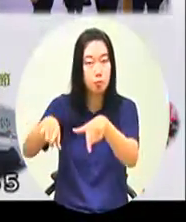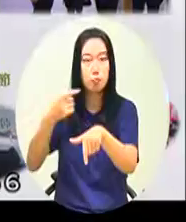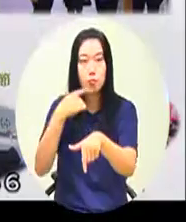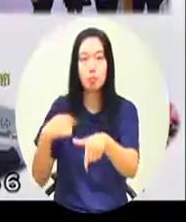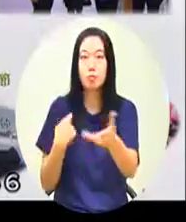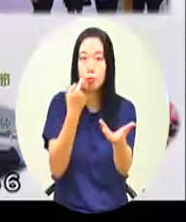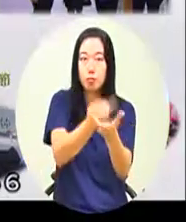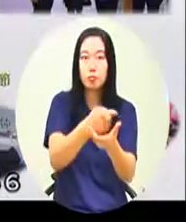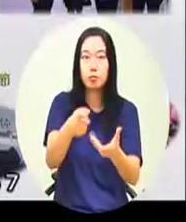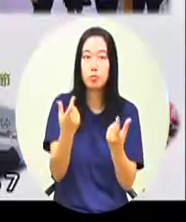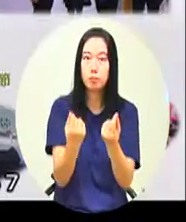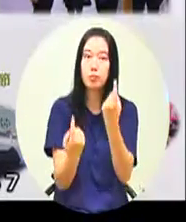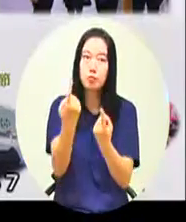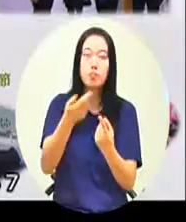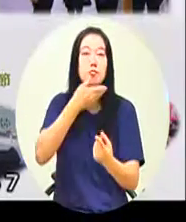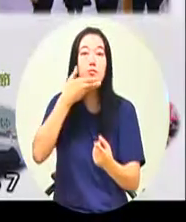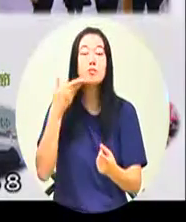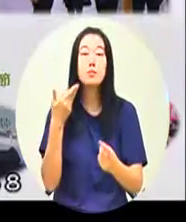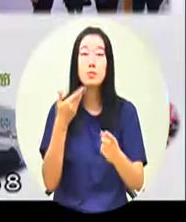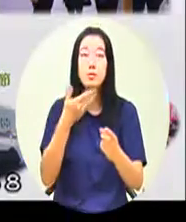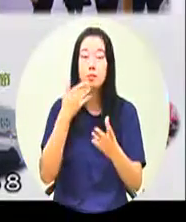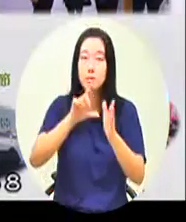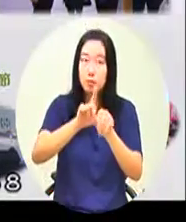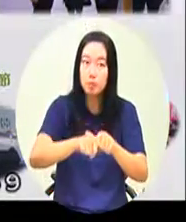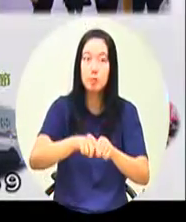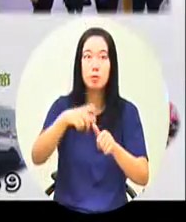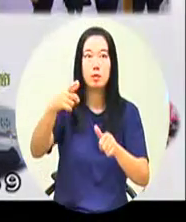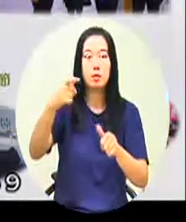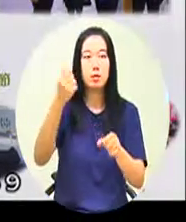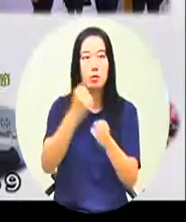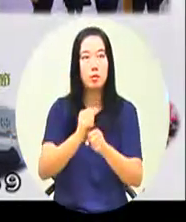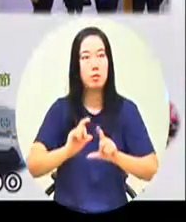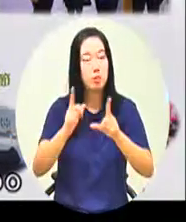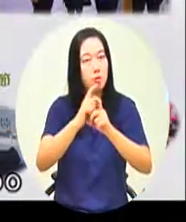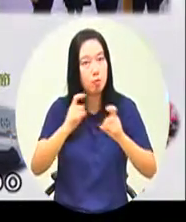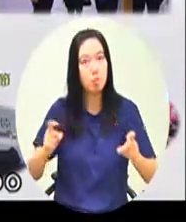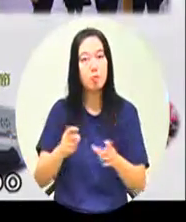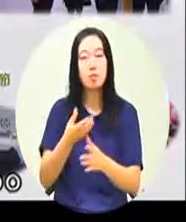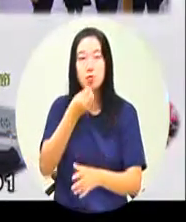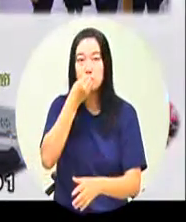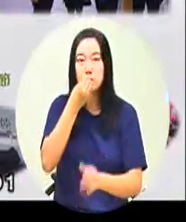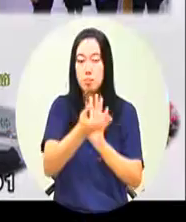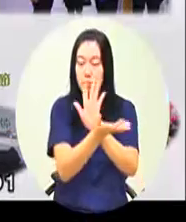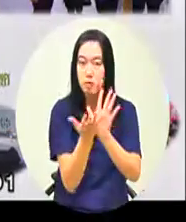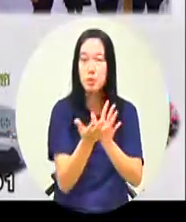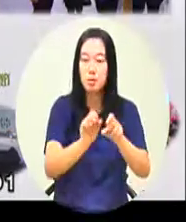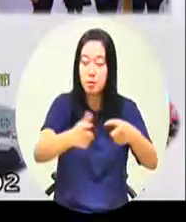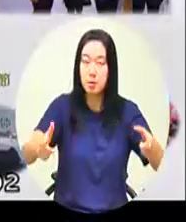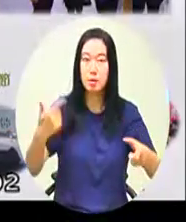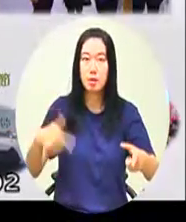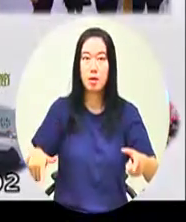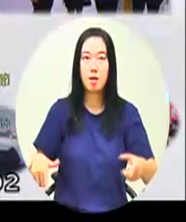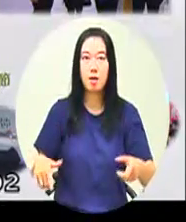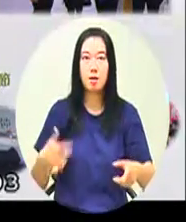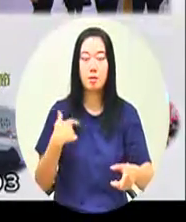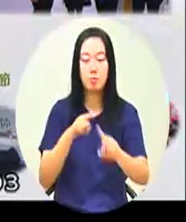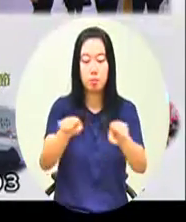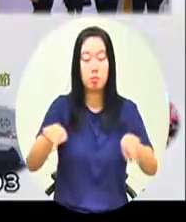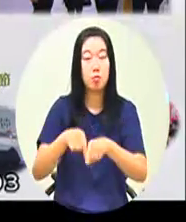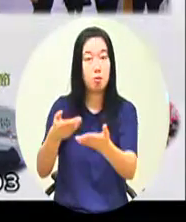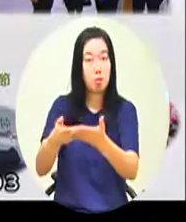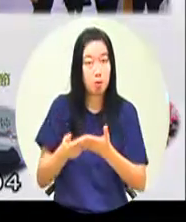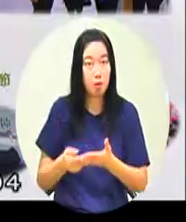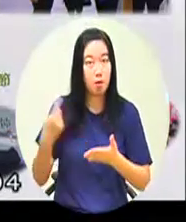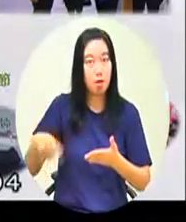这些比利时的海产品展、北美的海产品展、东京食品展等，包含这一次现场的接单以及未来预